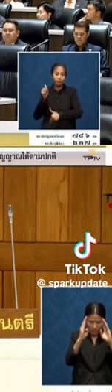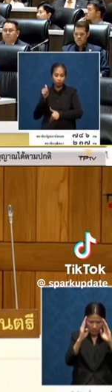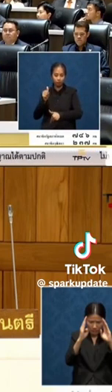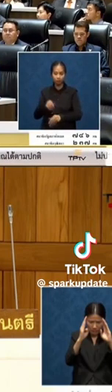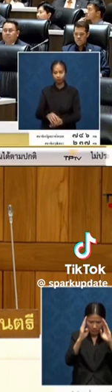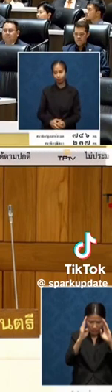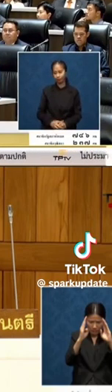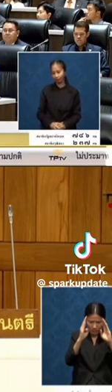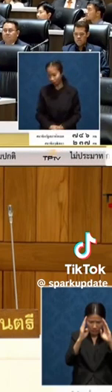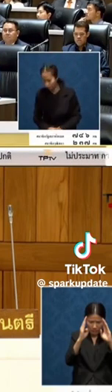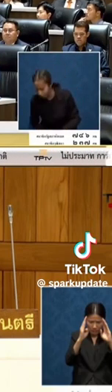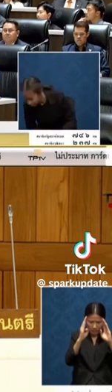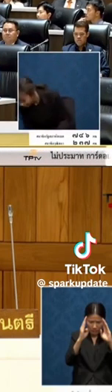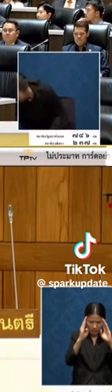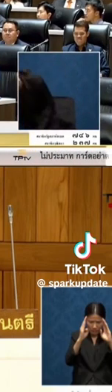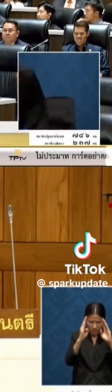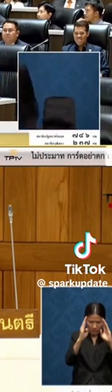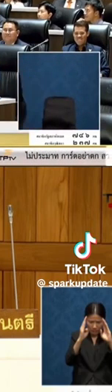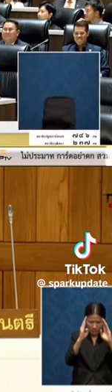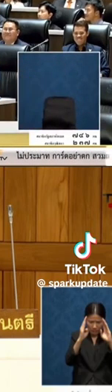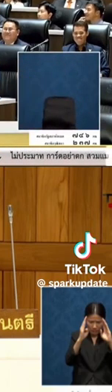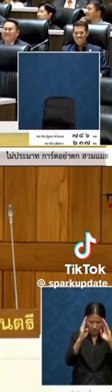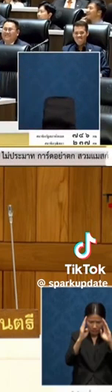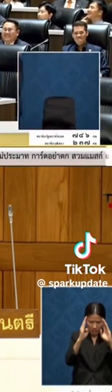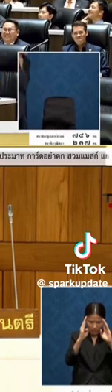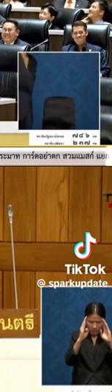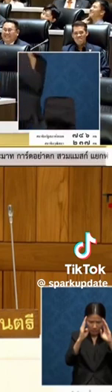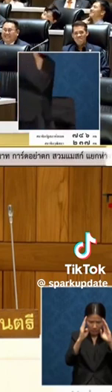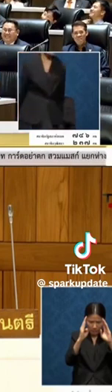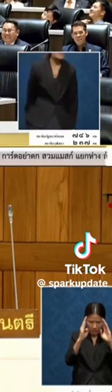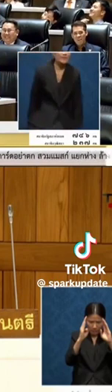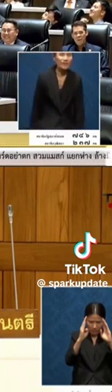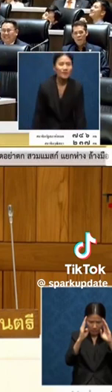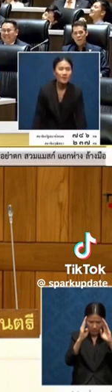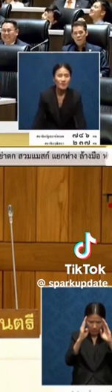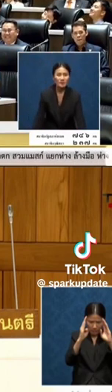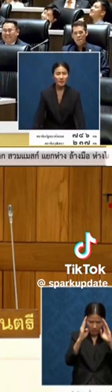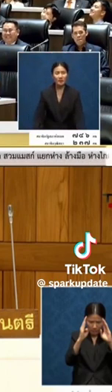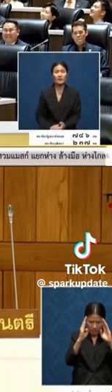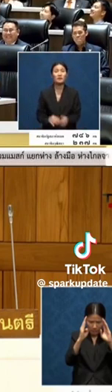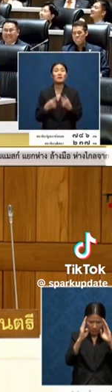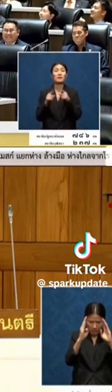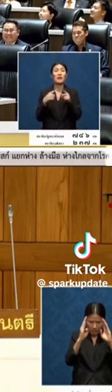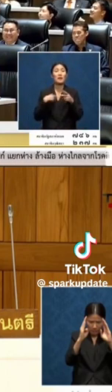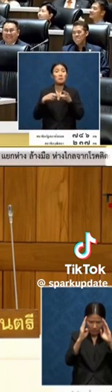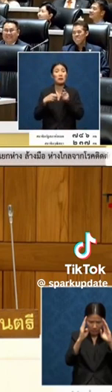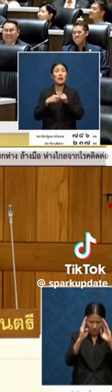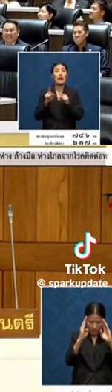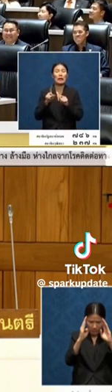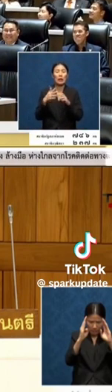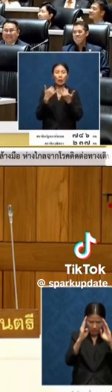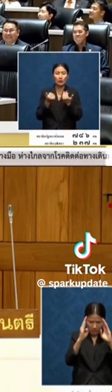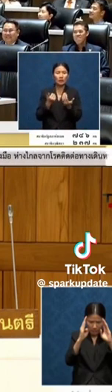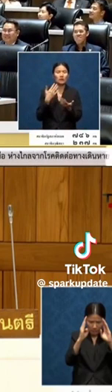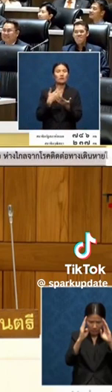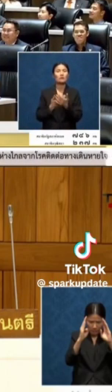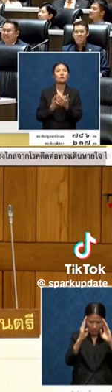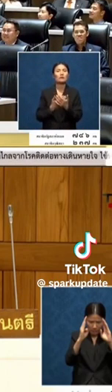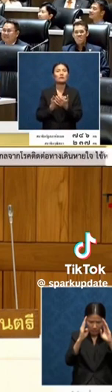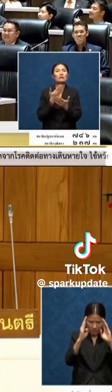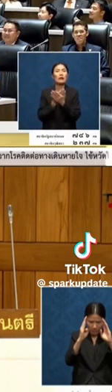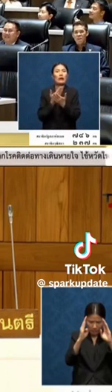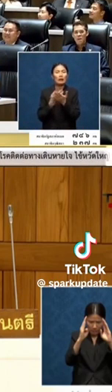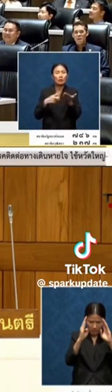วุ่นเลยนะว้าวุ่นเลยเนี่ยคือหากท่านยังยืนยันจะทำ20บาทตลอดสายเนี่ยเพราะไอ้ร่างสัญญาที่จ่อเข้าครม.